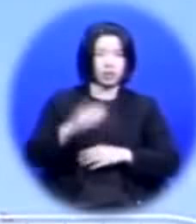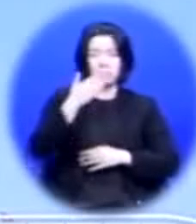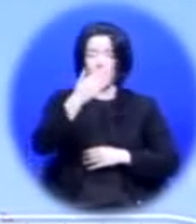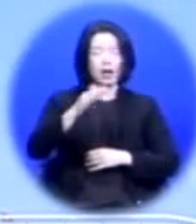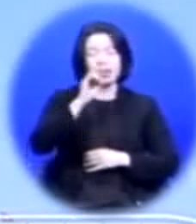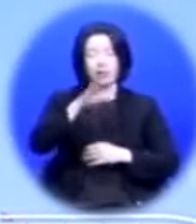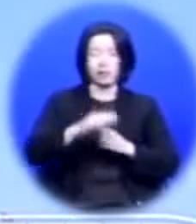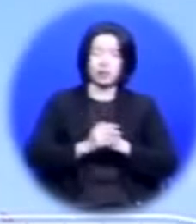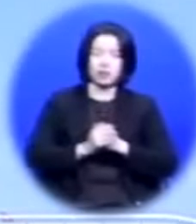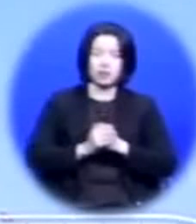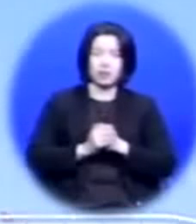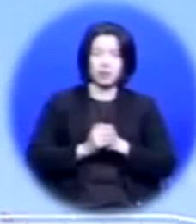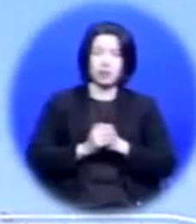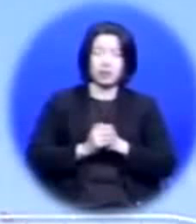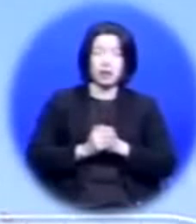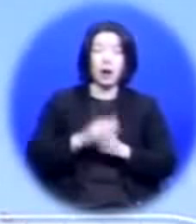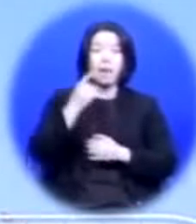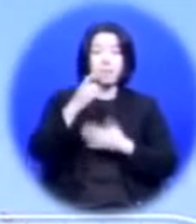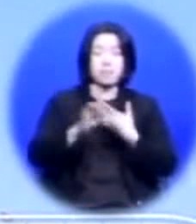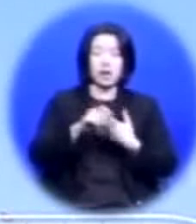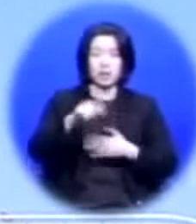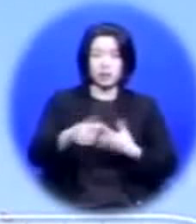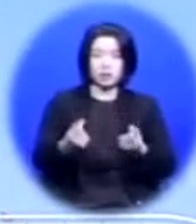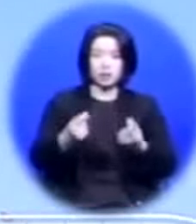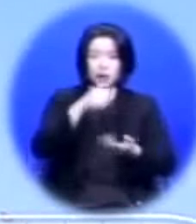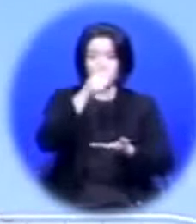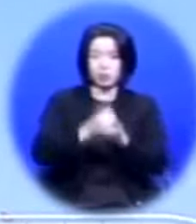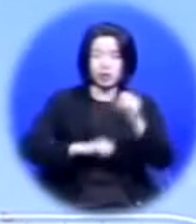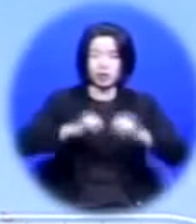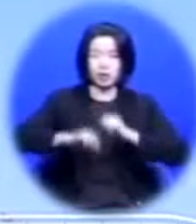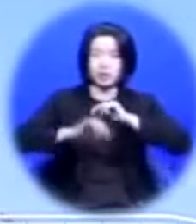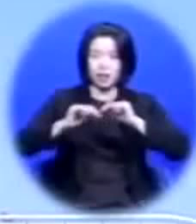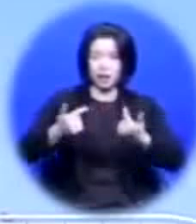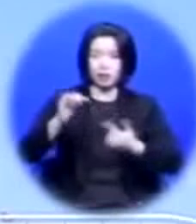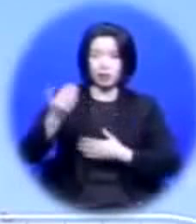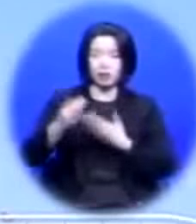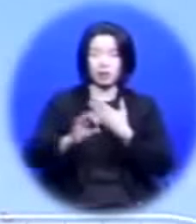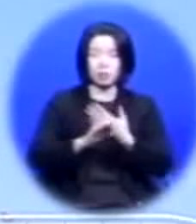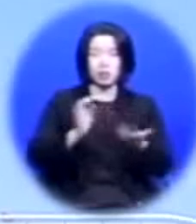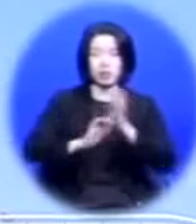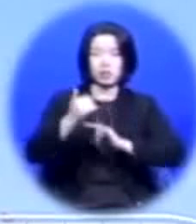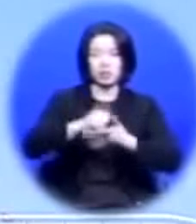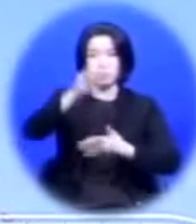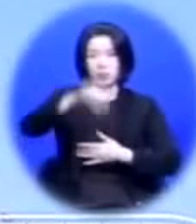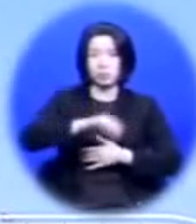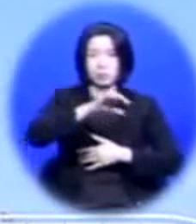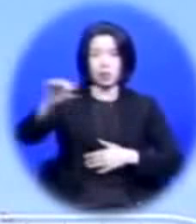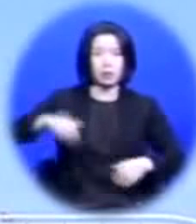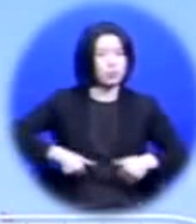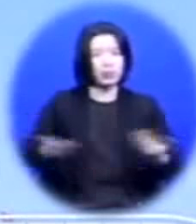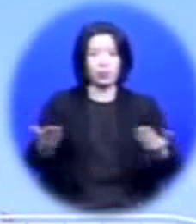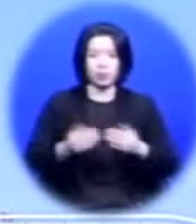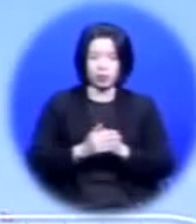않습니다 만약에 그렇게 해서 죄를 짓지 않게 된다면 예수님의 십자가가 있을 필요도